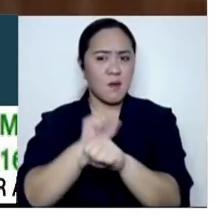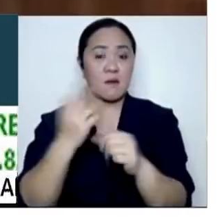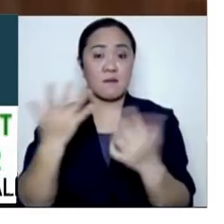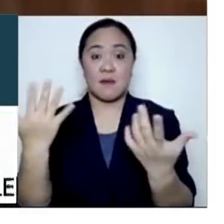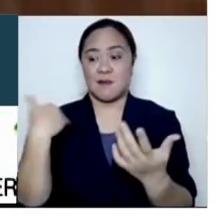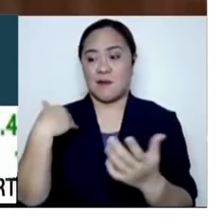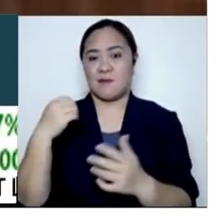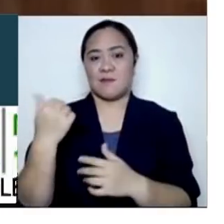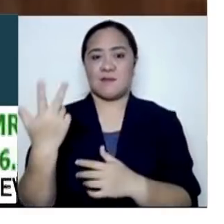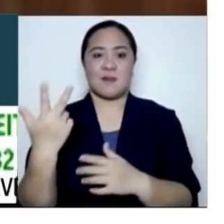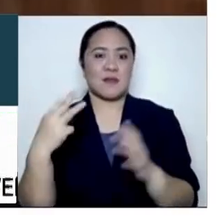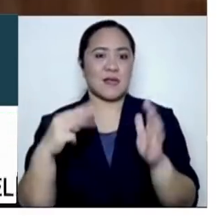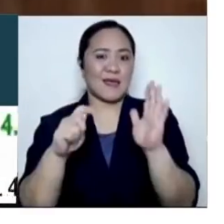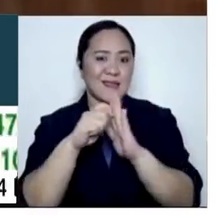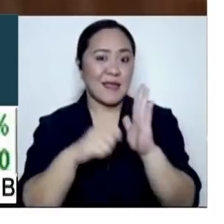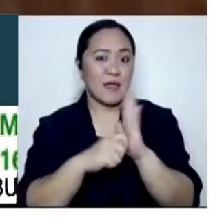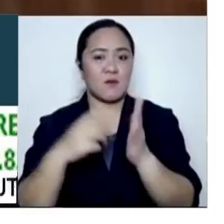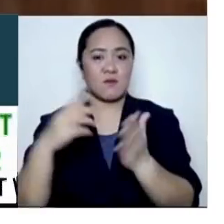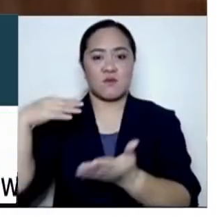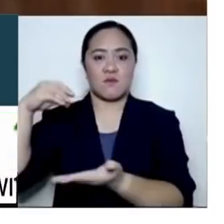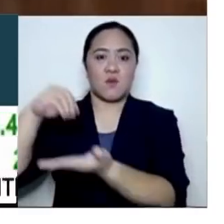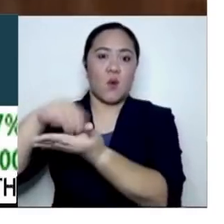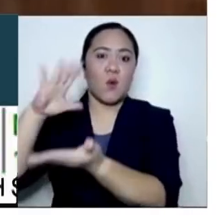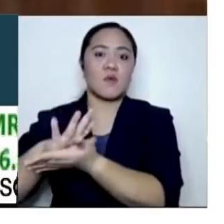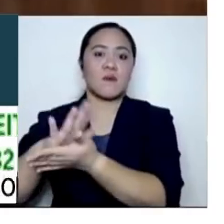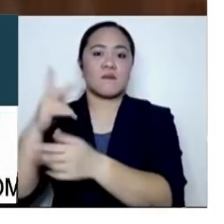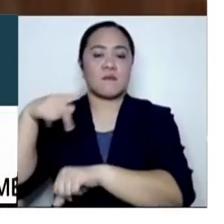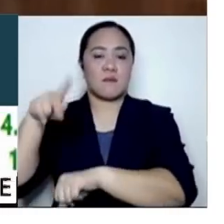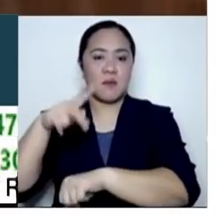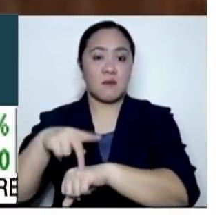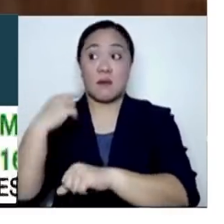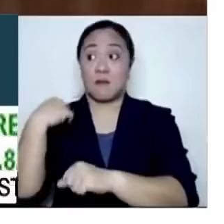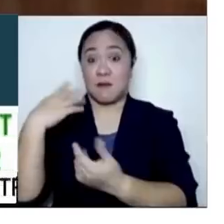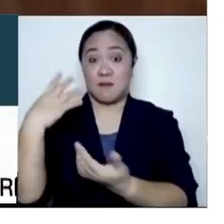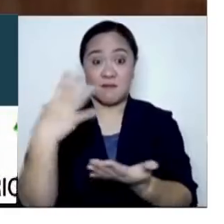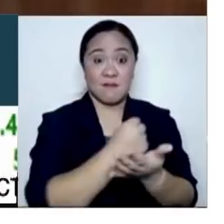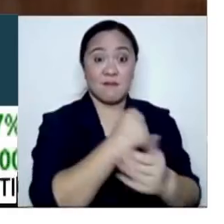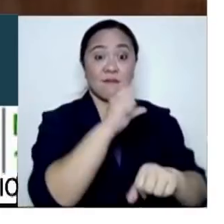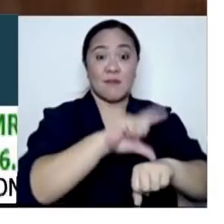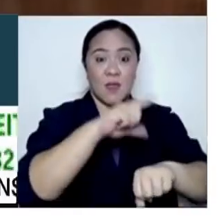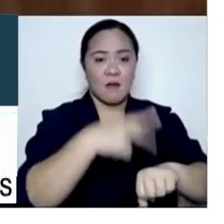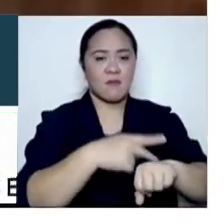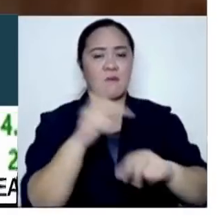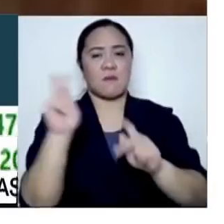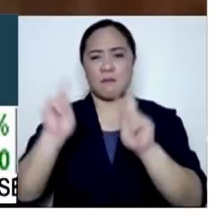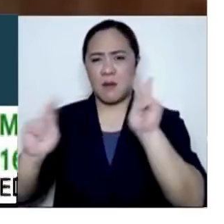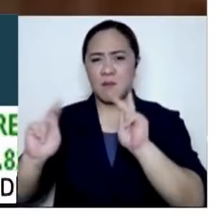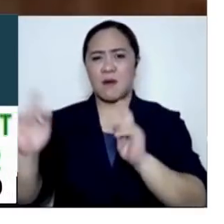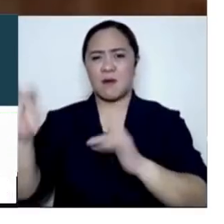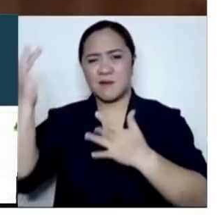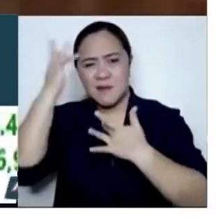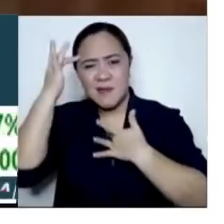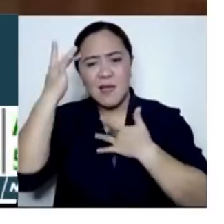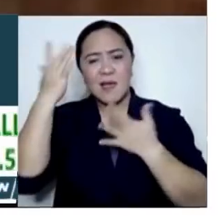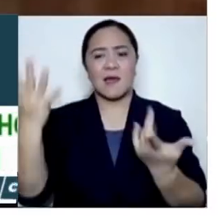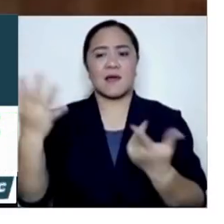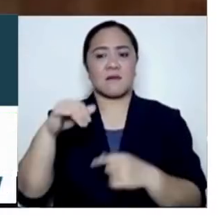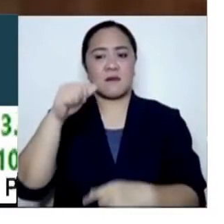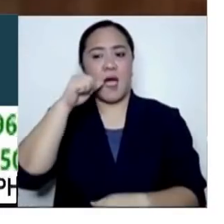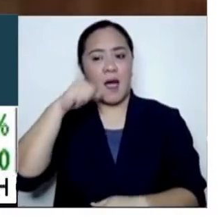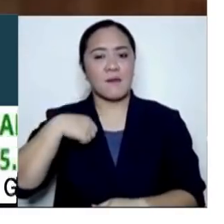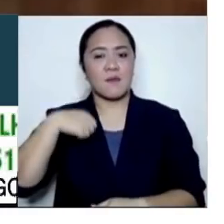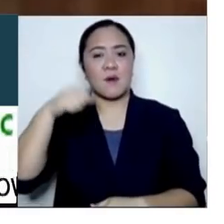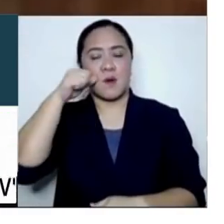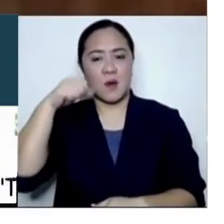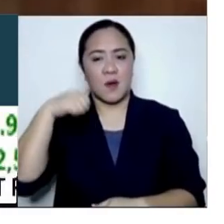ang utang natin. At walang pumapasok na hanap buhay. At tapos nagkakasakit ang tao. Kahapon isang araw, napass namin yung bill